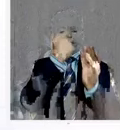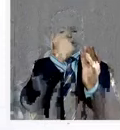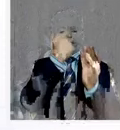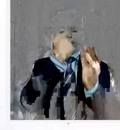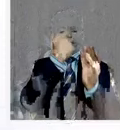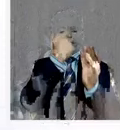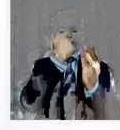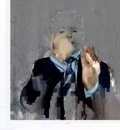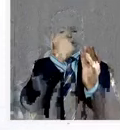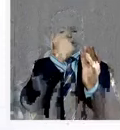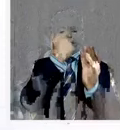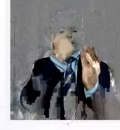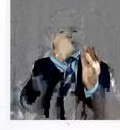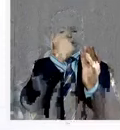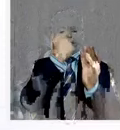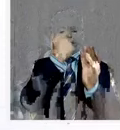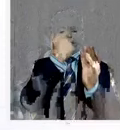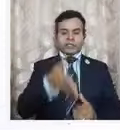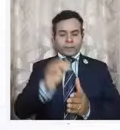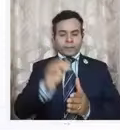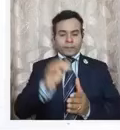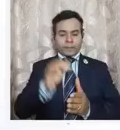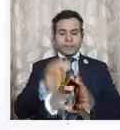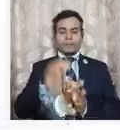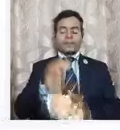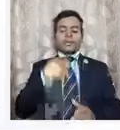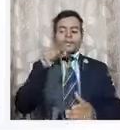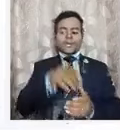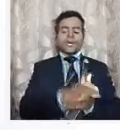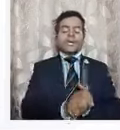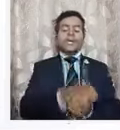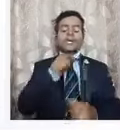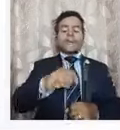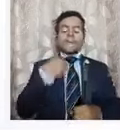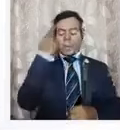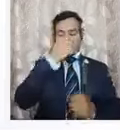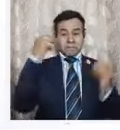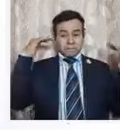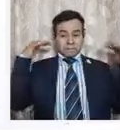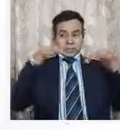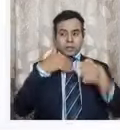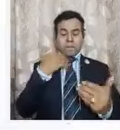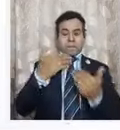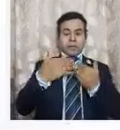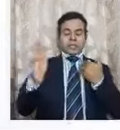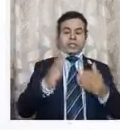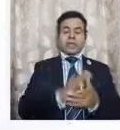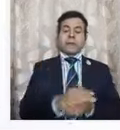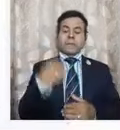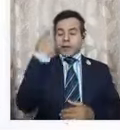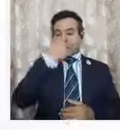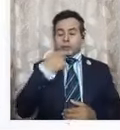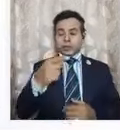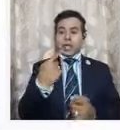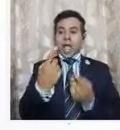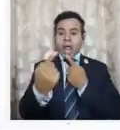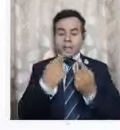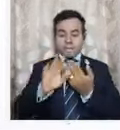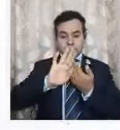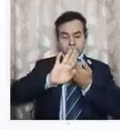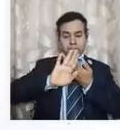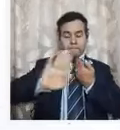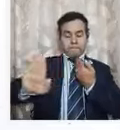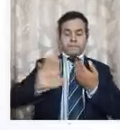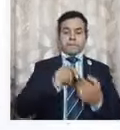ধরে, জনসমাবেশ এড়িয়ে চলুন এবং সামাজিক দূরত্ব বজায় রাখুন। যারা বেশি ঝুঁকিপূর্ণ জনগোষ্ঠী,